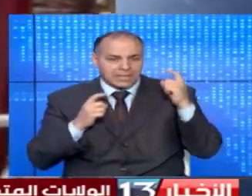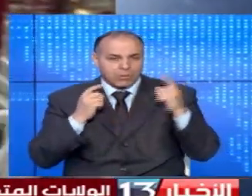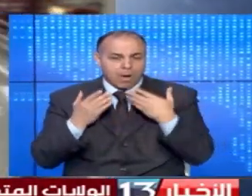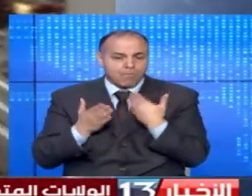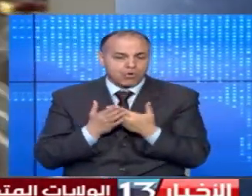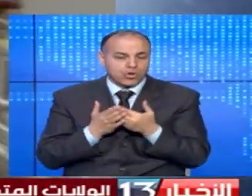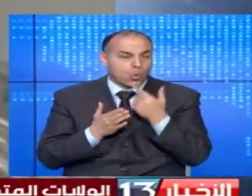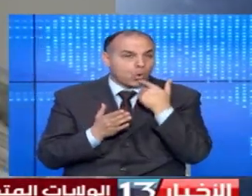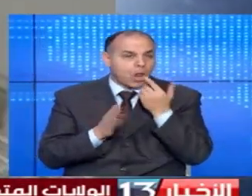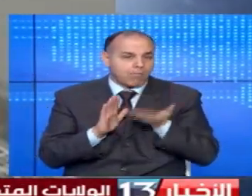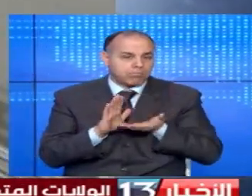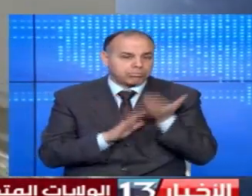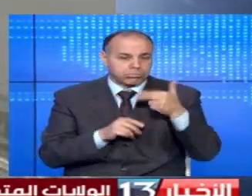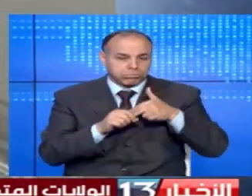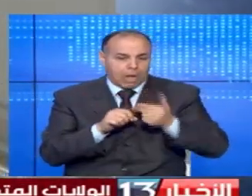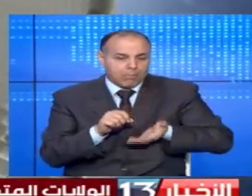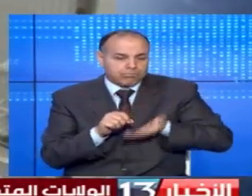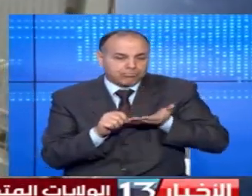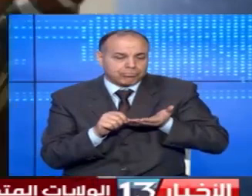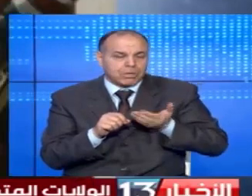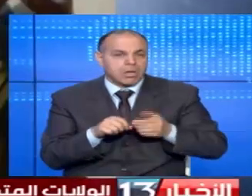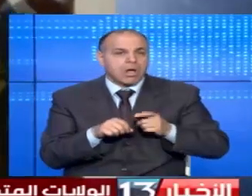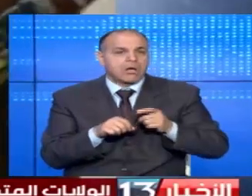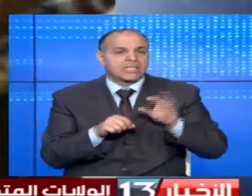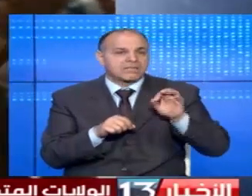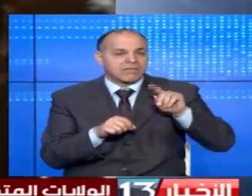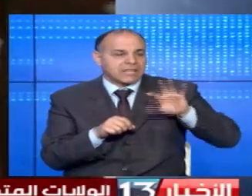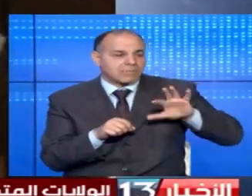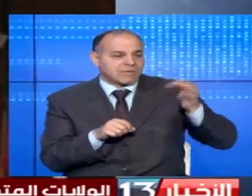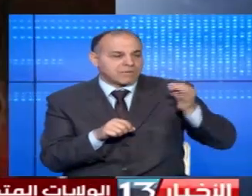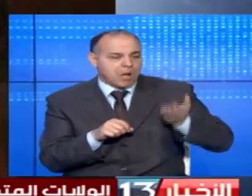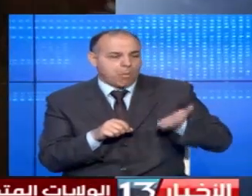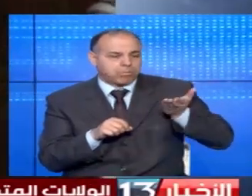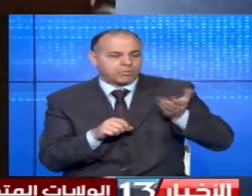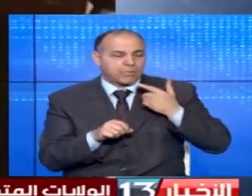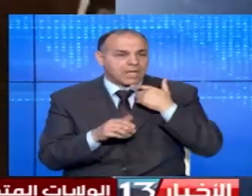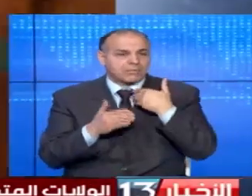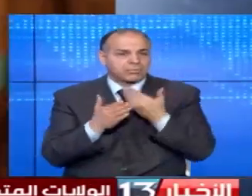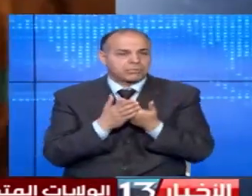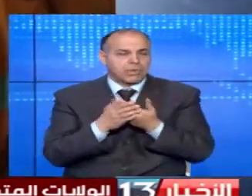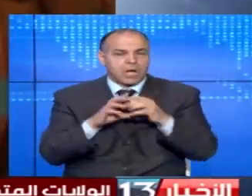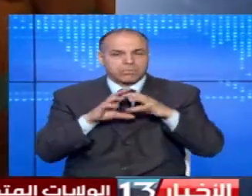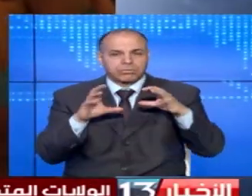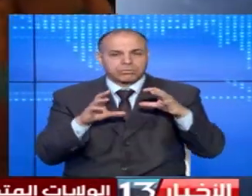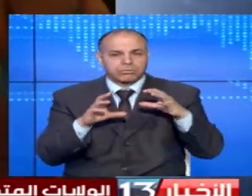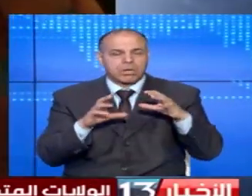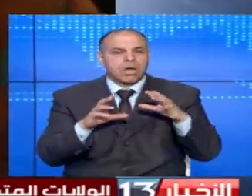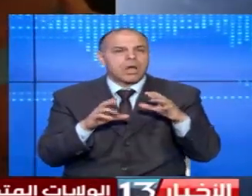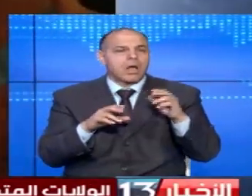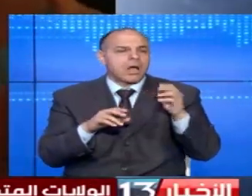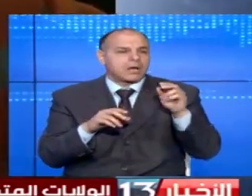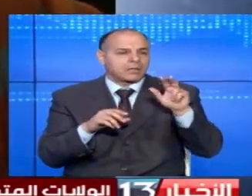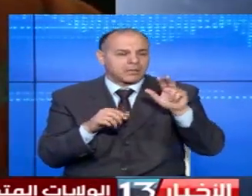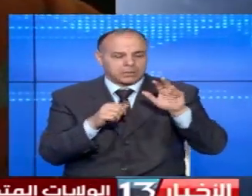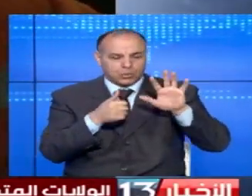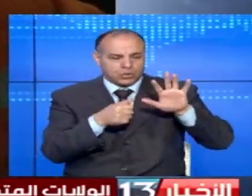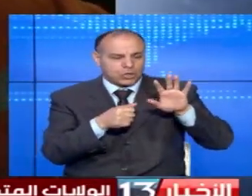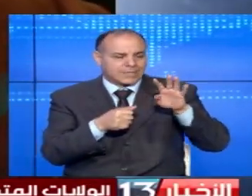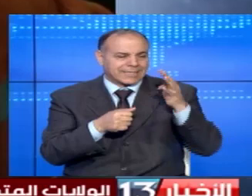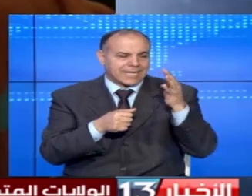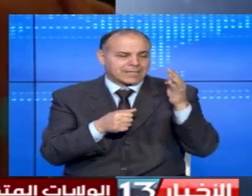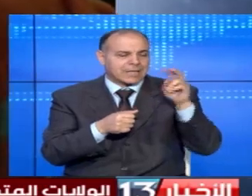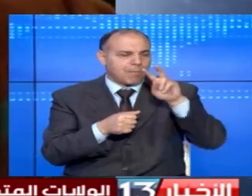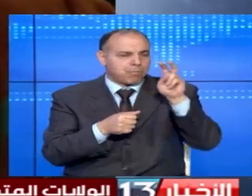ادت الى ارتفاع سعر برميل النفط صفر فاصل خمسه بالمائه ليصل سعر البرميل من خام برنت الى اربعه وستين دولارا